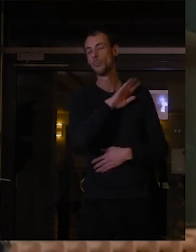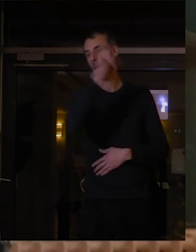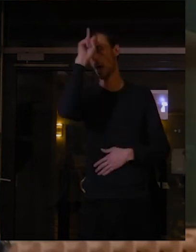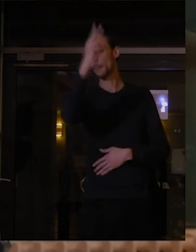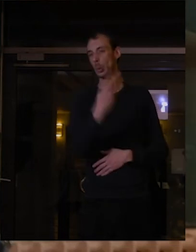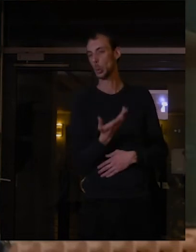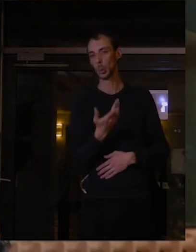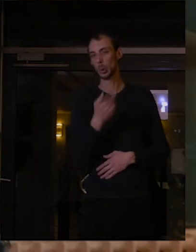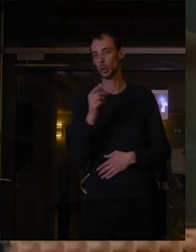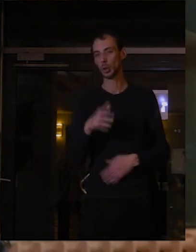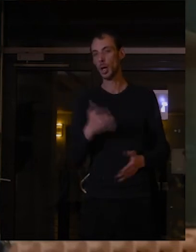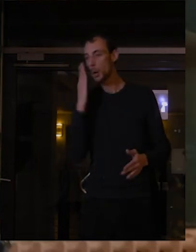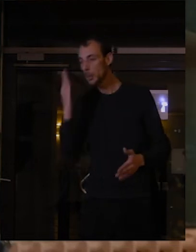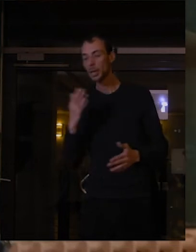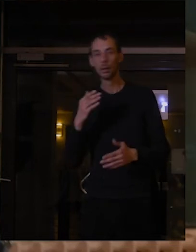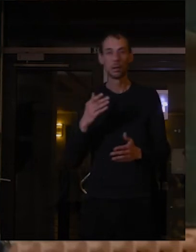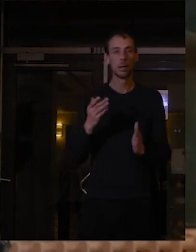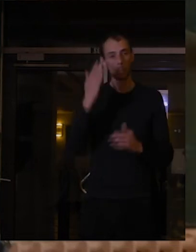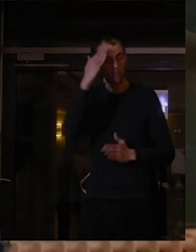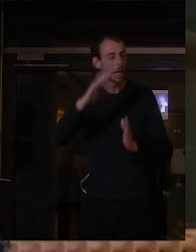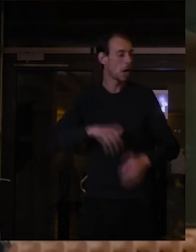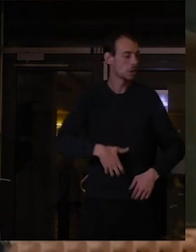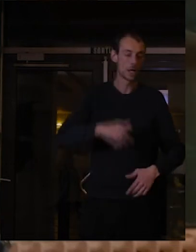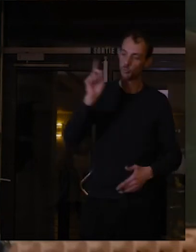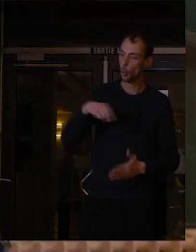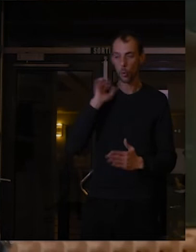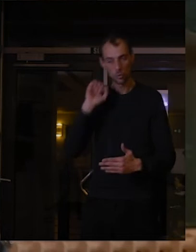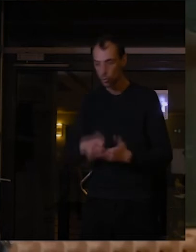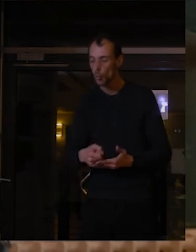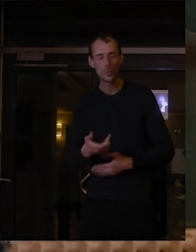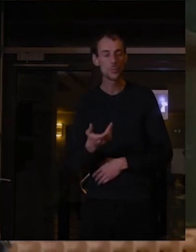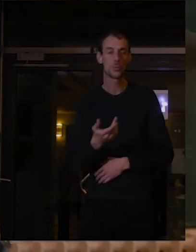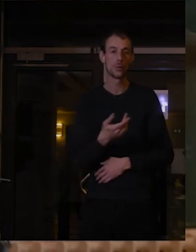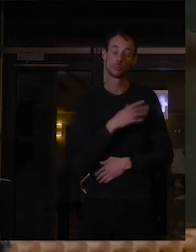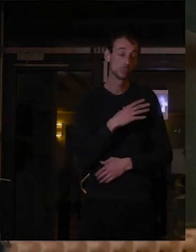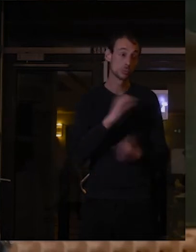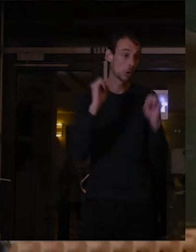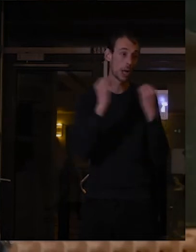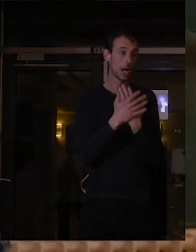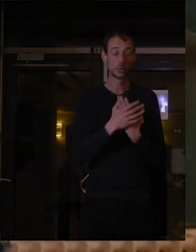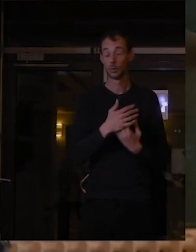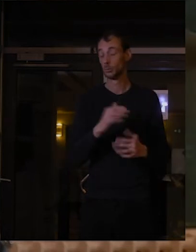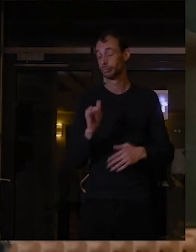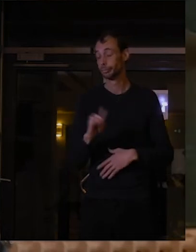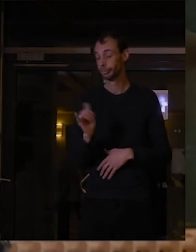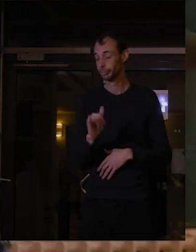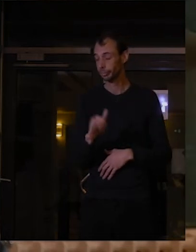enceinte devait travailler jusqu'au bout ont eu quand même des très mauvaises réactions, et ça a conduit heureusement à une saisine